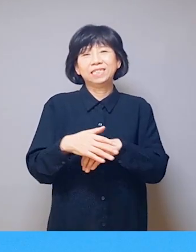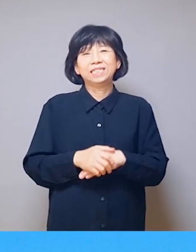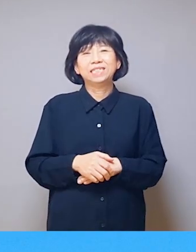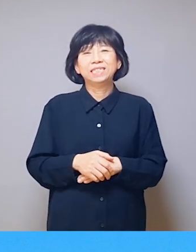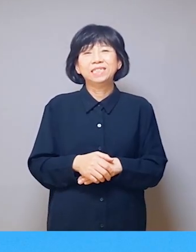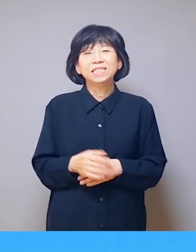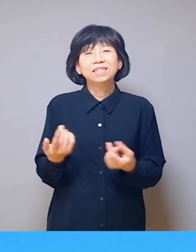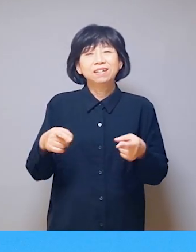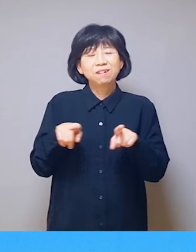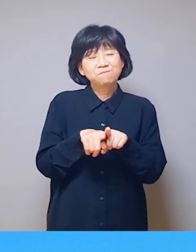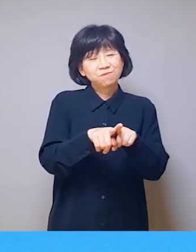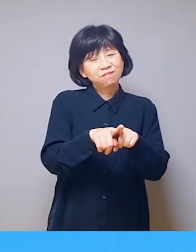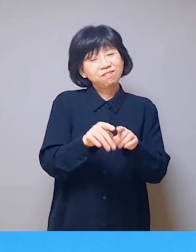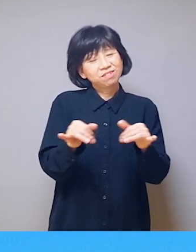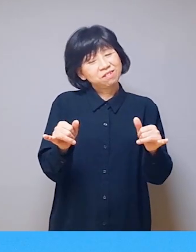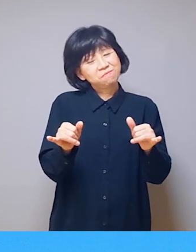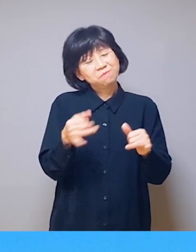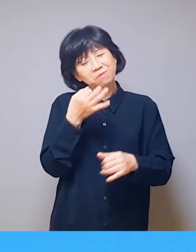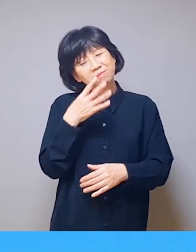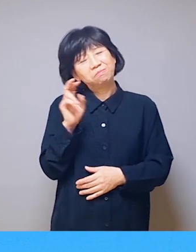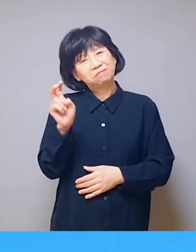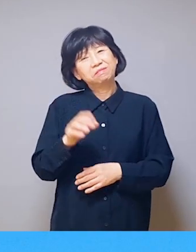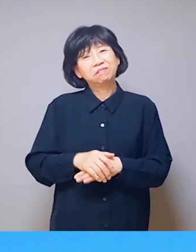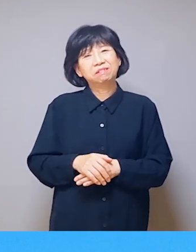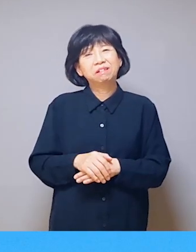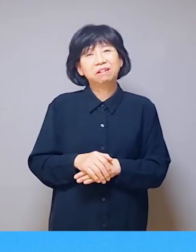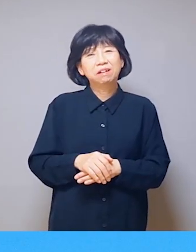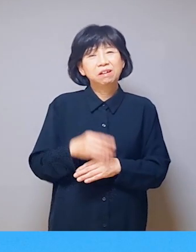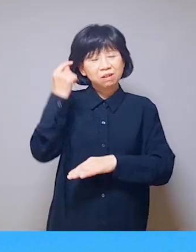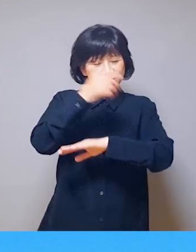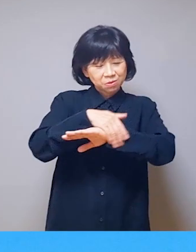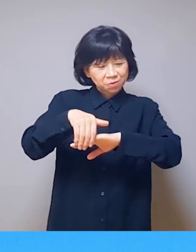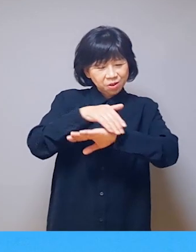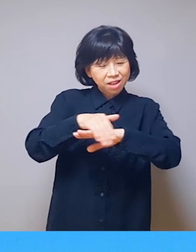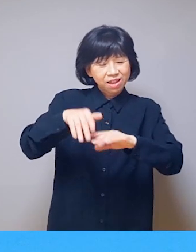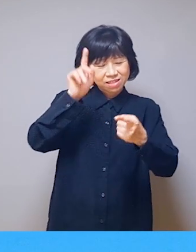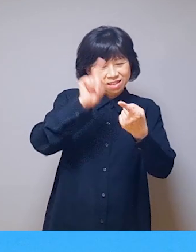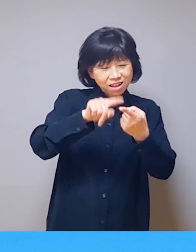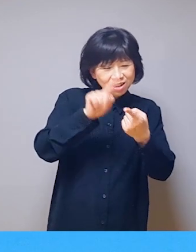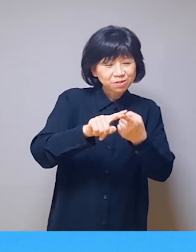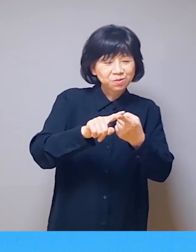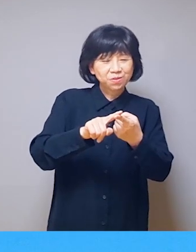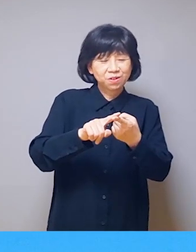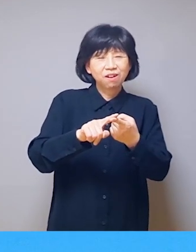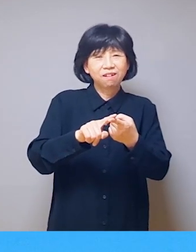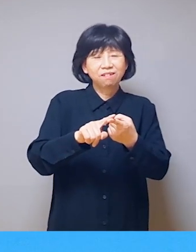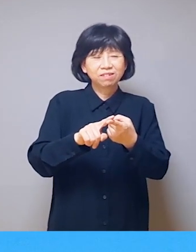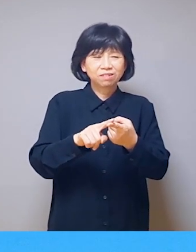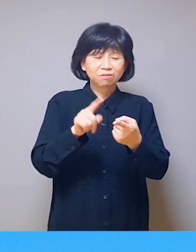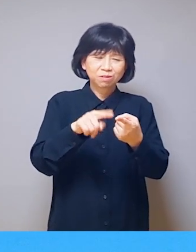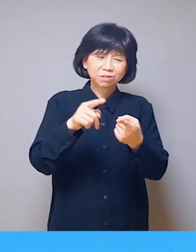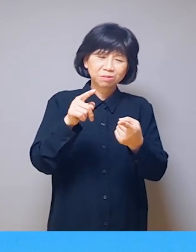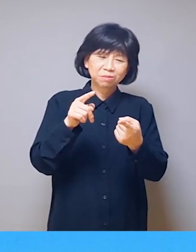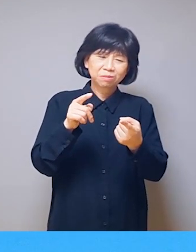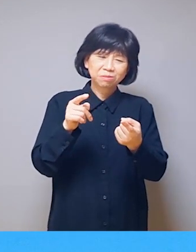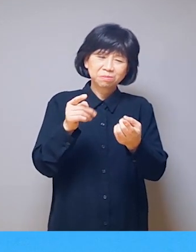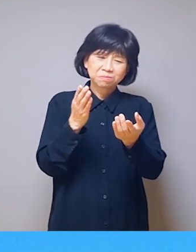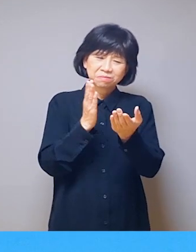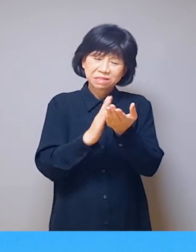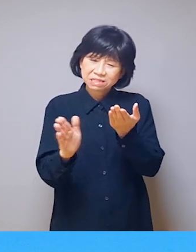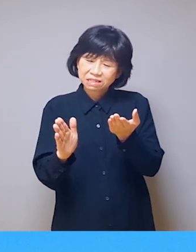같이 가는 사람들이 얼마나 힘들까요? 계획대로 또 움직여야 돼요. 계획대로 안 움직이면 미치겠어요.